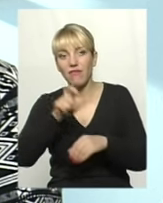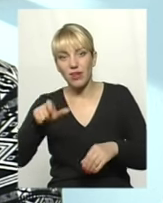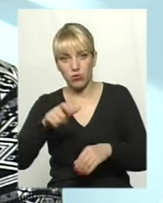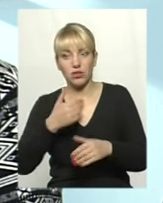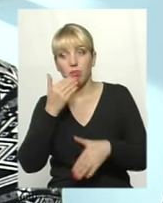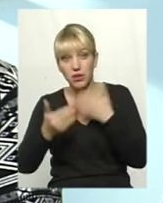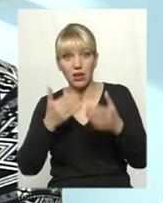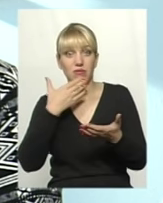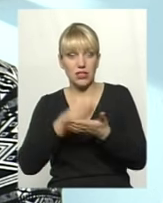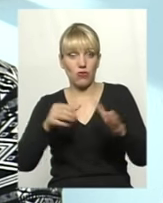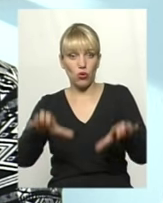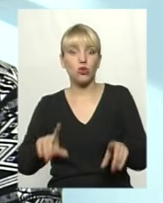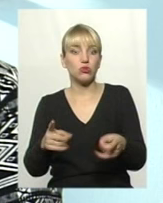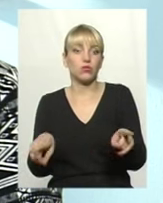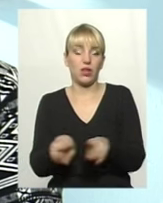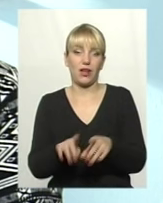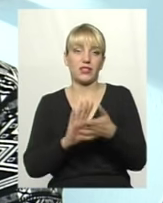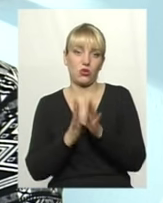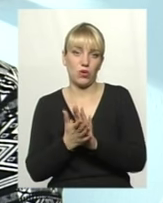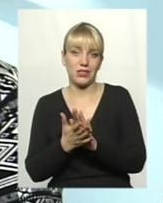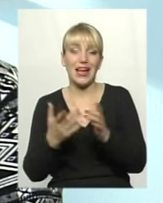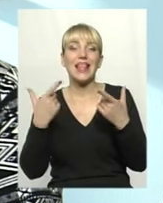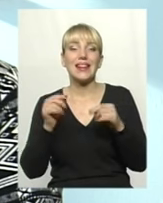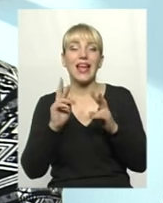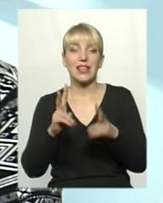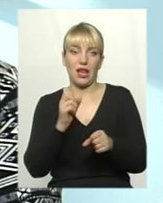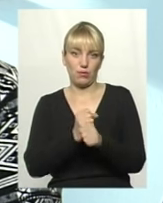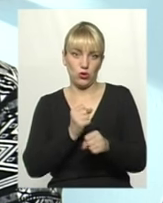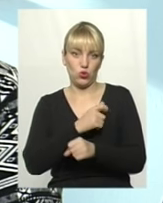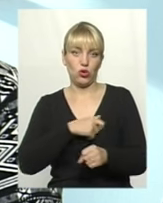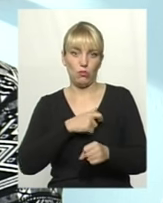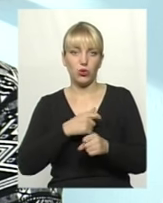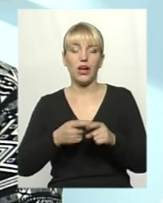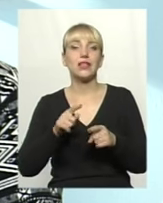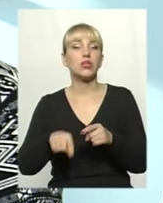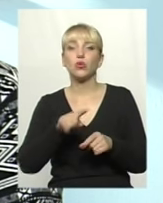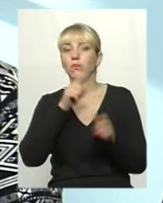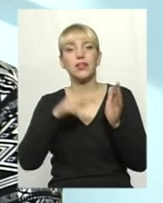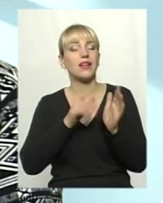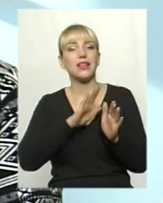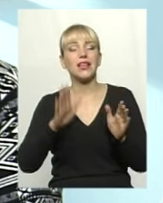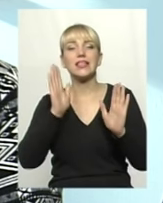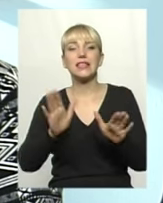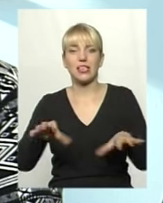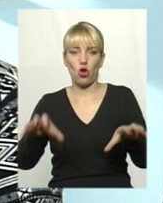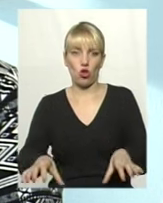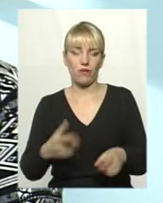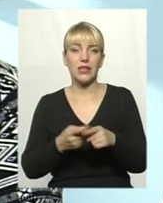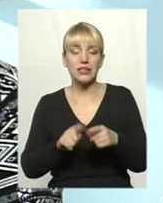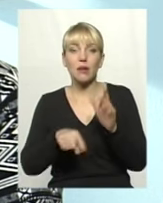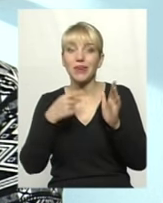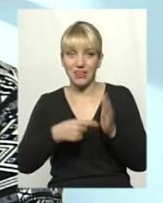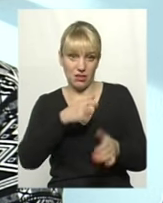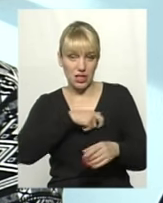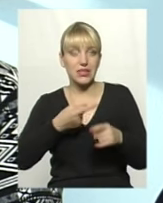своїм головам, чому сталася така ситуація, де і як працюють депутати. Тому тут не тільки питання голови, тут питання депутатів, рішення проходить